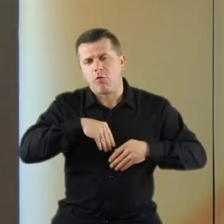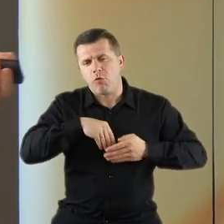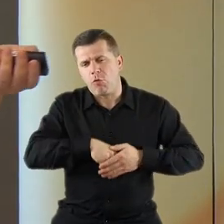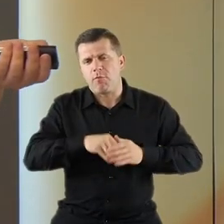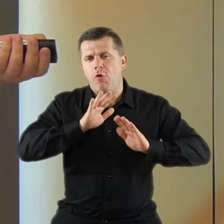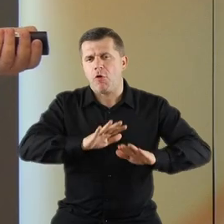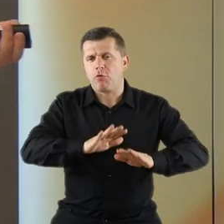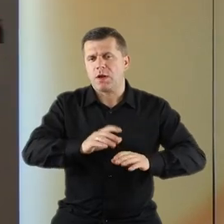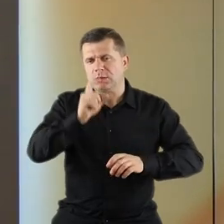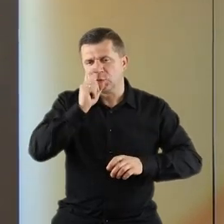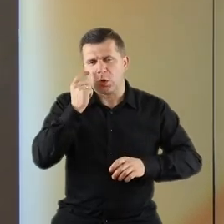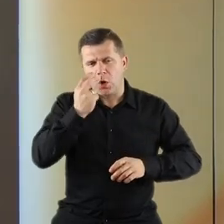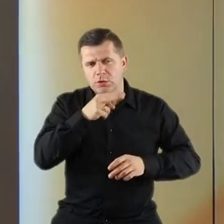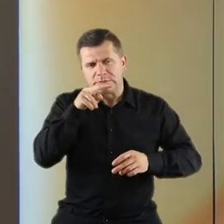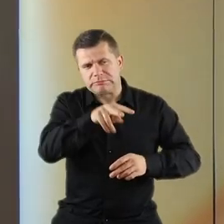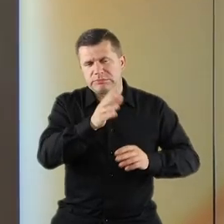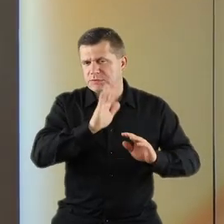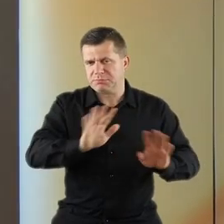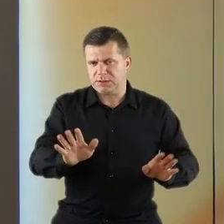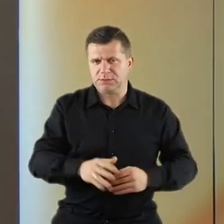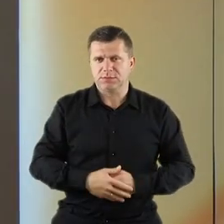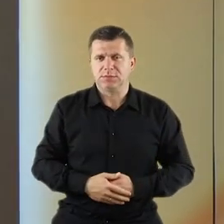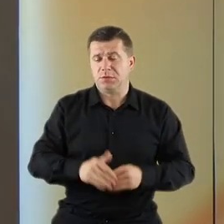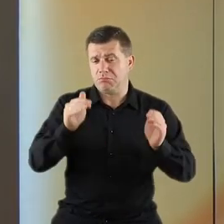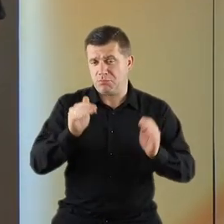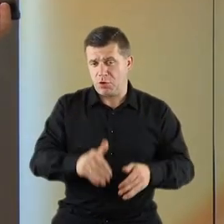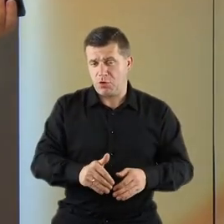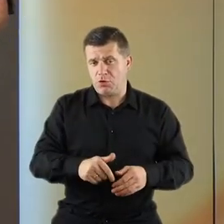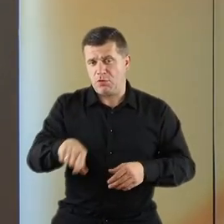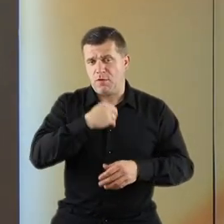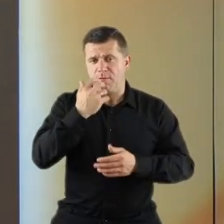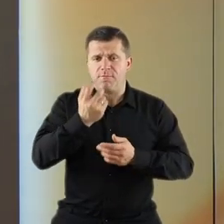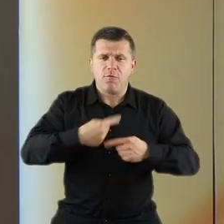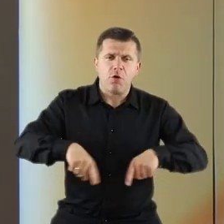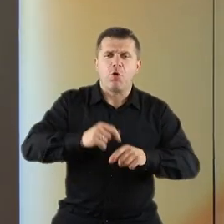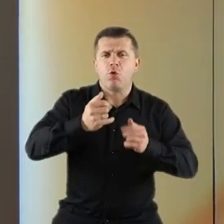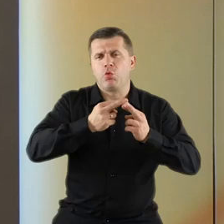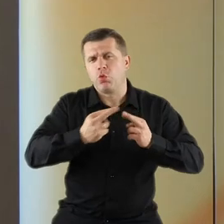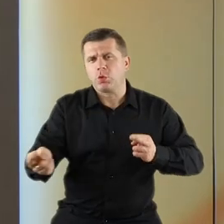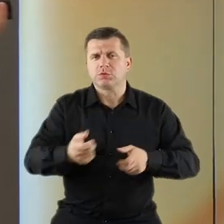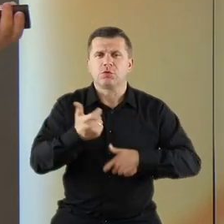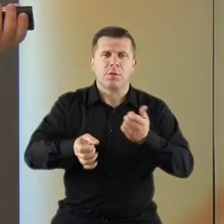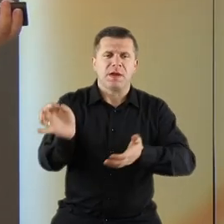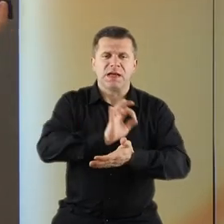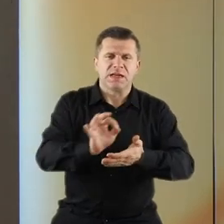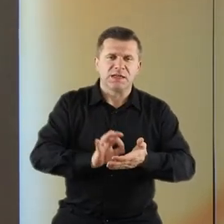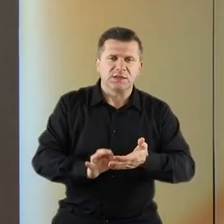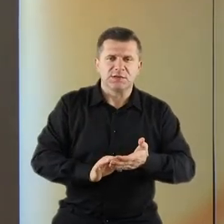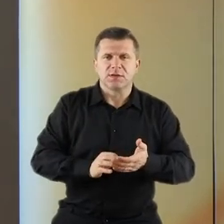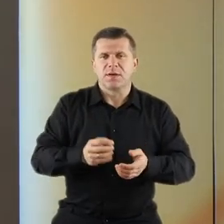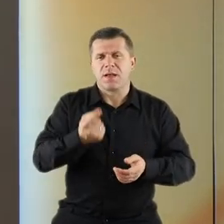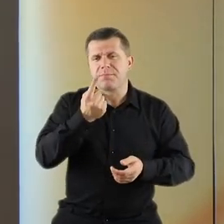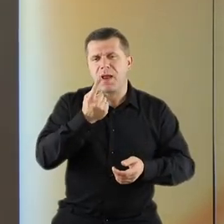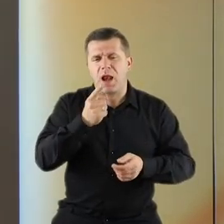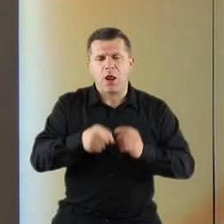zaszkodziły Możemy też wykonywać różne czynności na przykład rysować poślij minionym palcem na